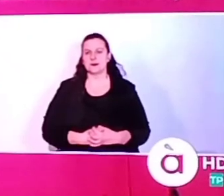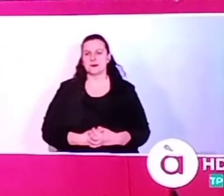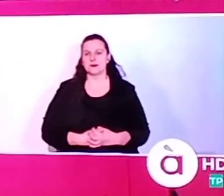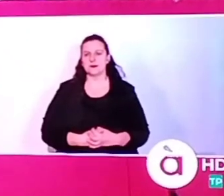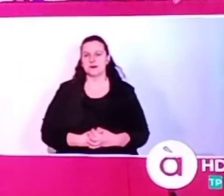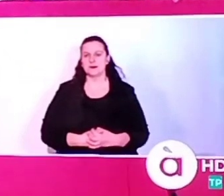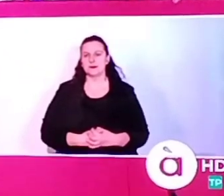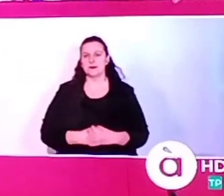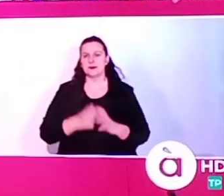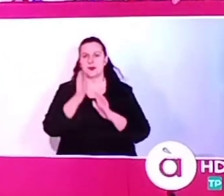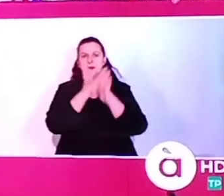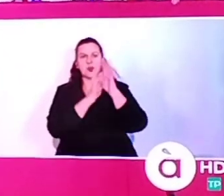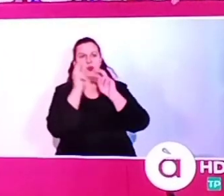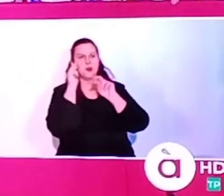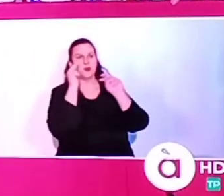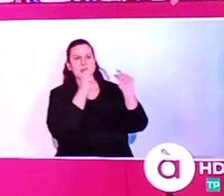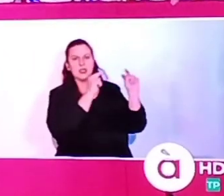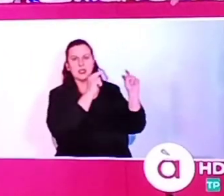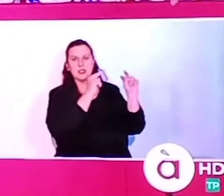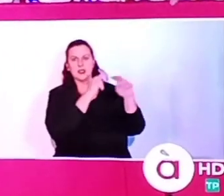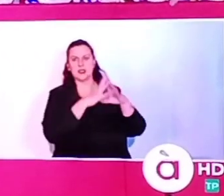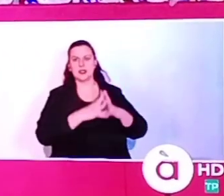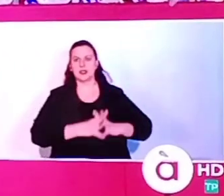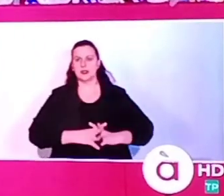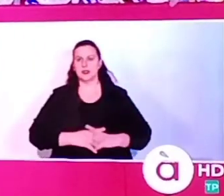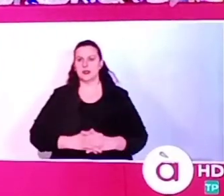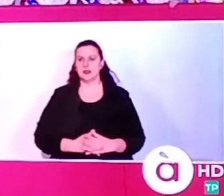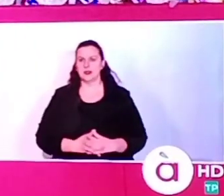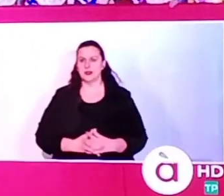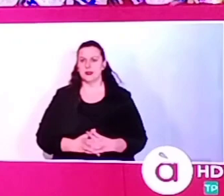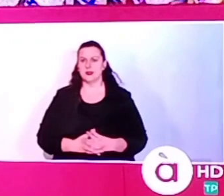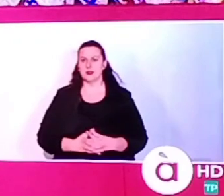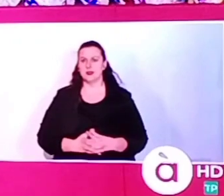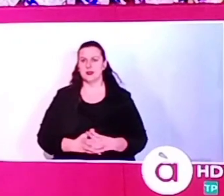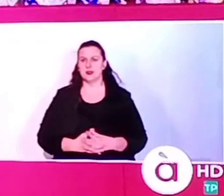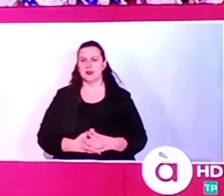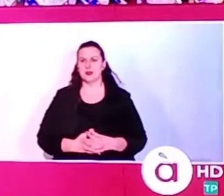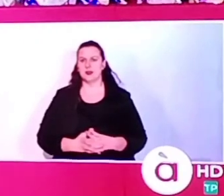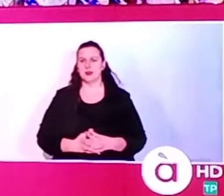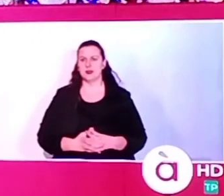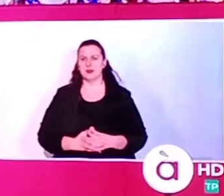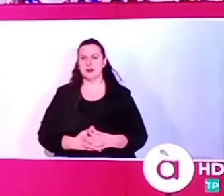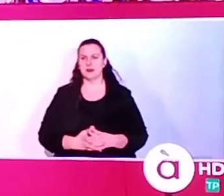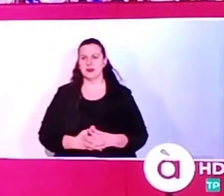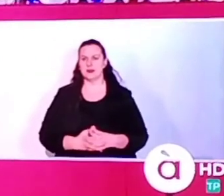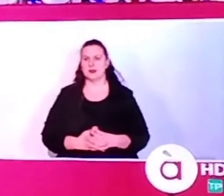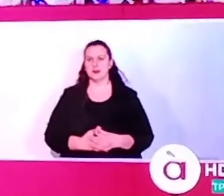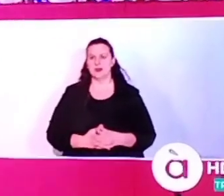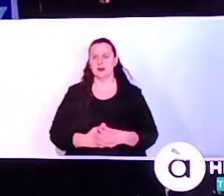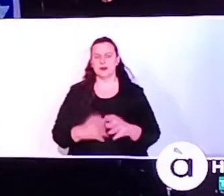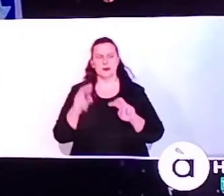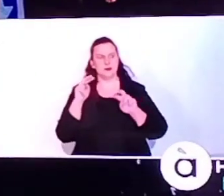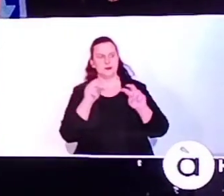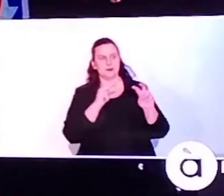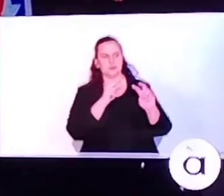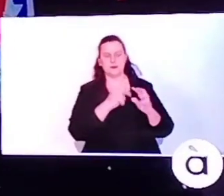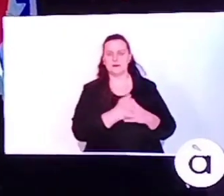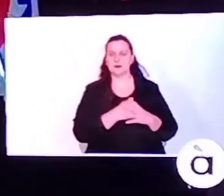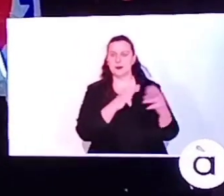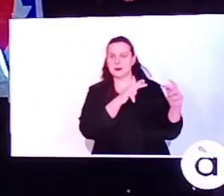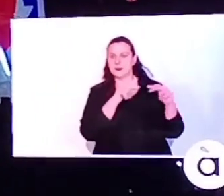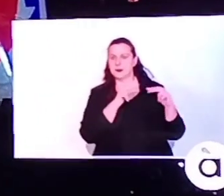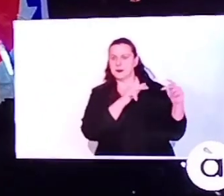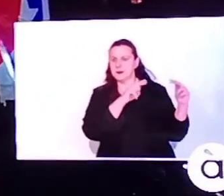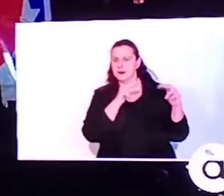Molt bé. Una xicota d'interrupció, sembla que hi ha un xicot de foc, a veure què està passant en aquests moments.